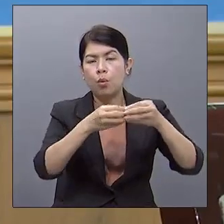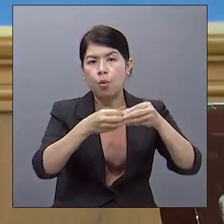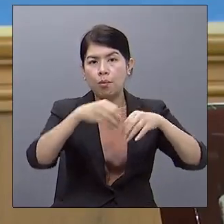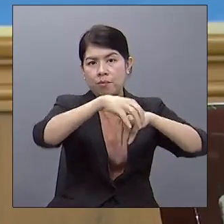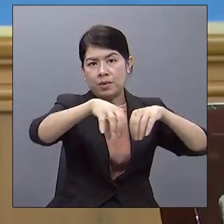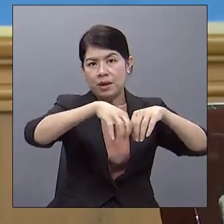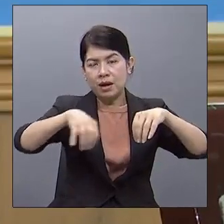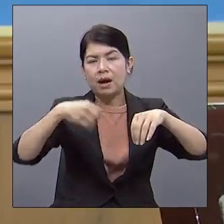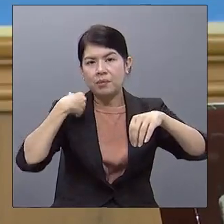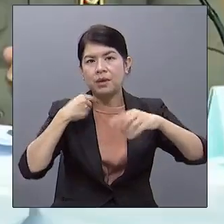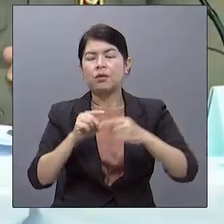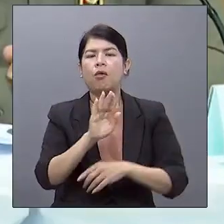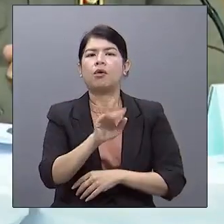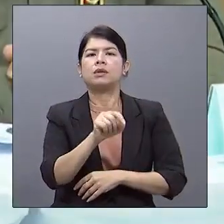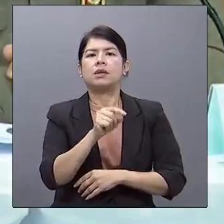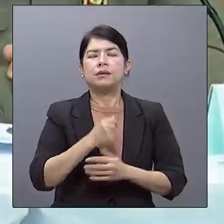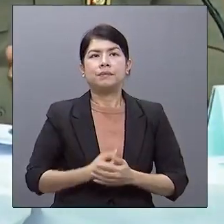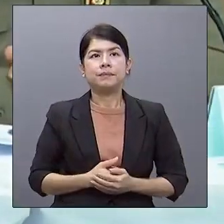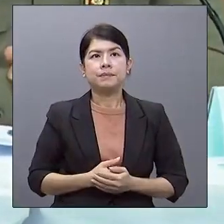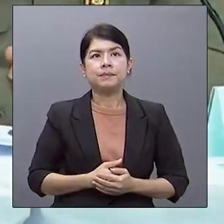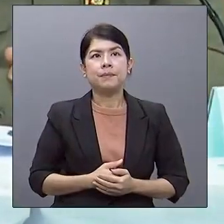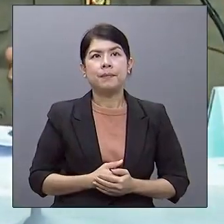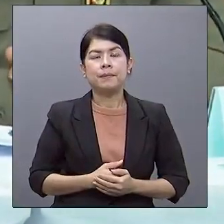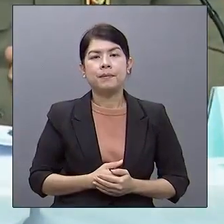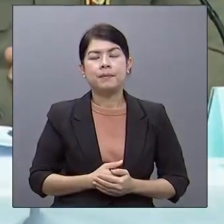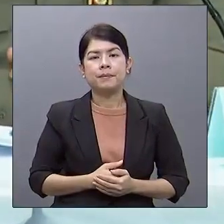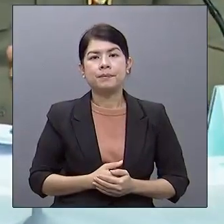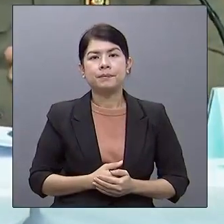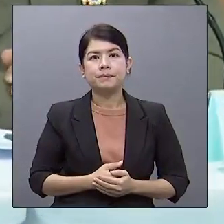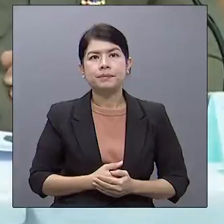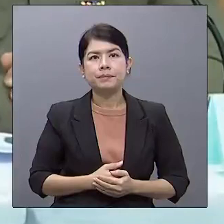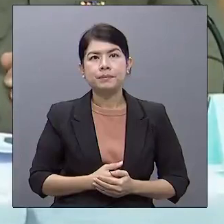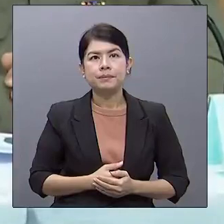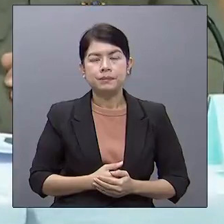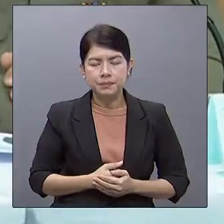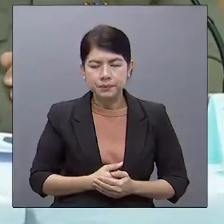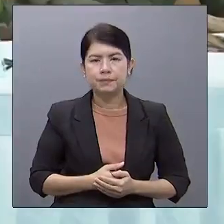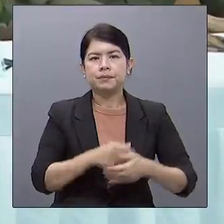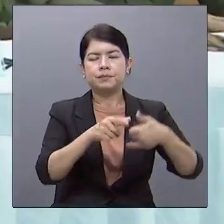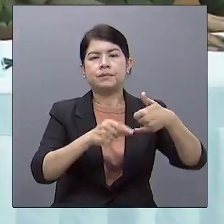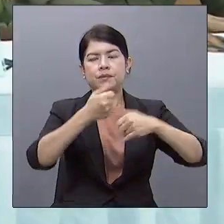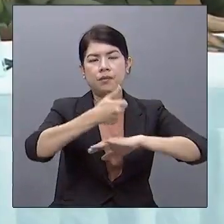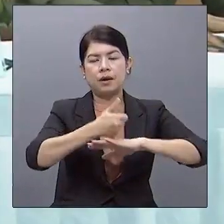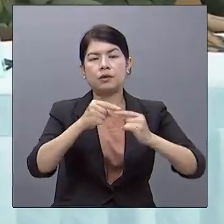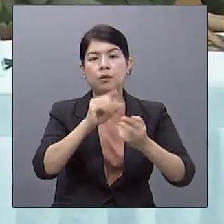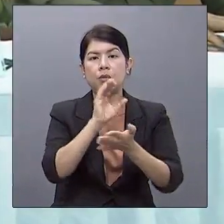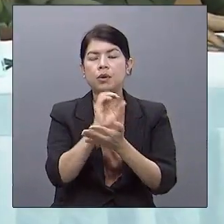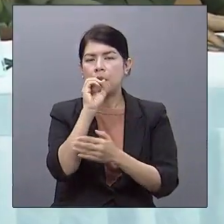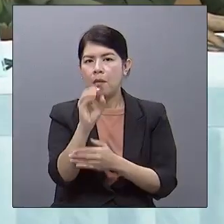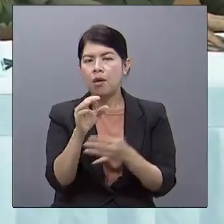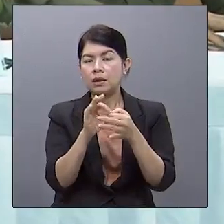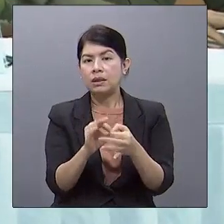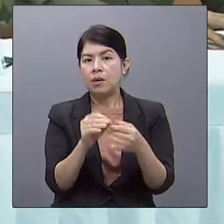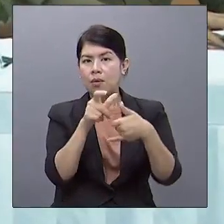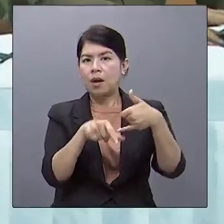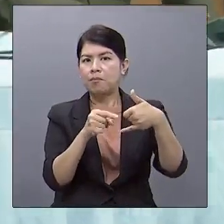ของโครงข่ายนี้ครับคนตำรวจโทจิรภพยังเปิดเผยพฤติการณ์ลึกของสารวัตรสุวรรณนะครับพบ